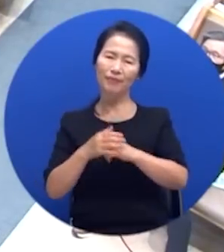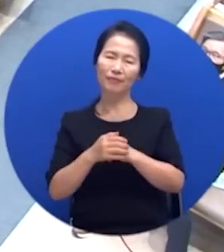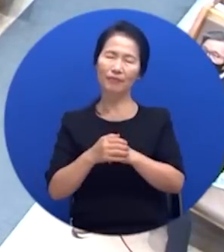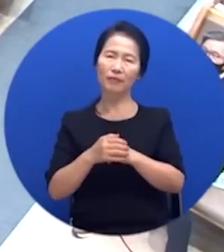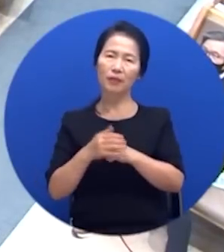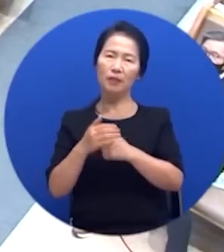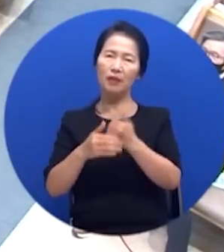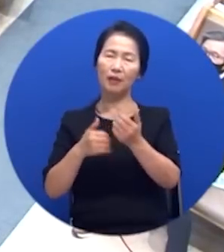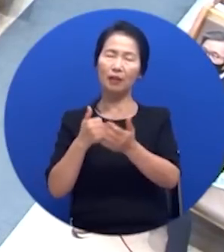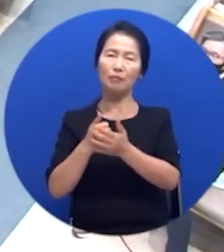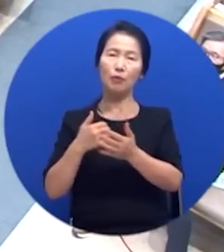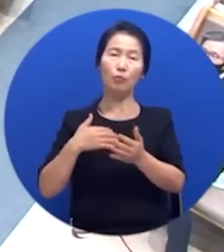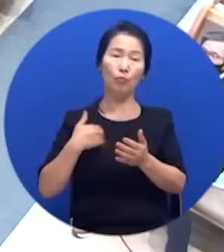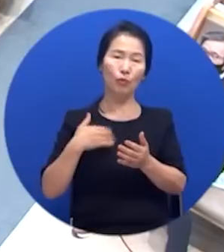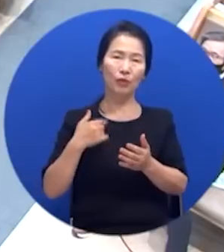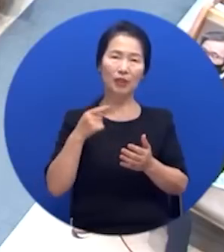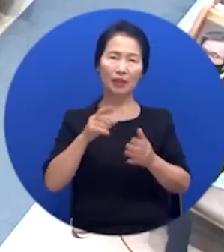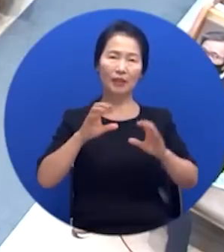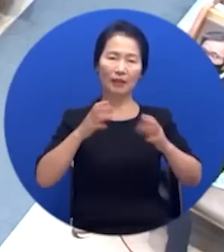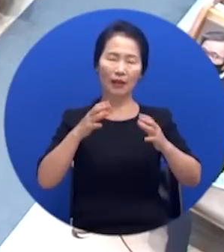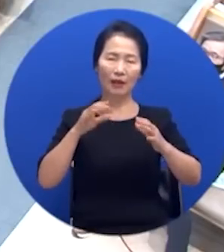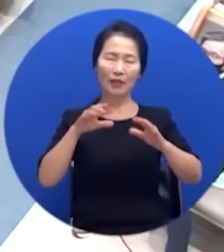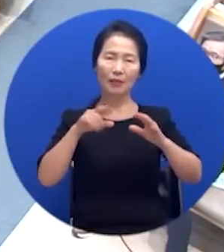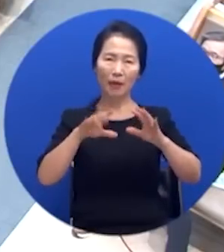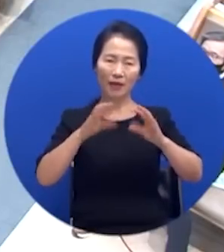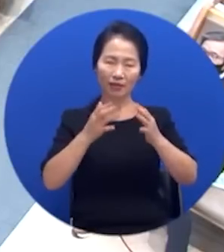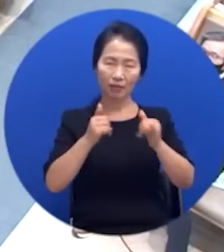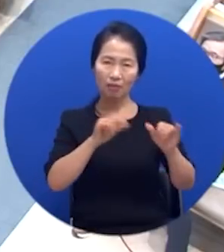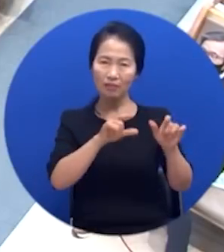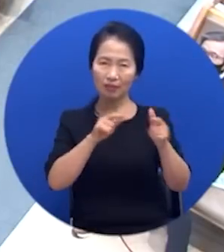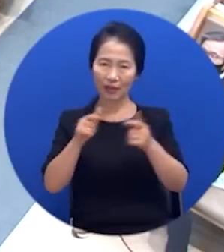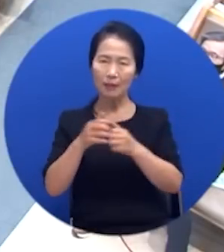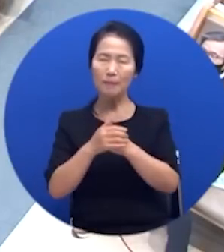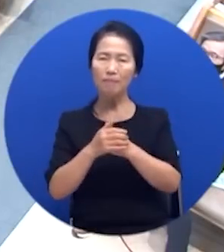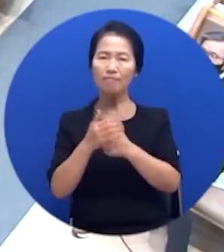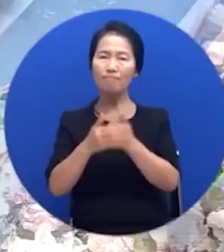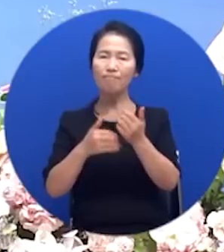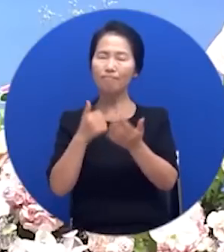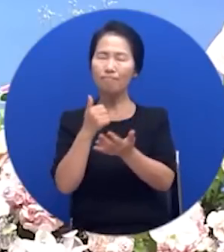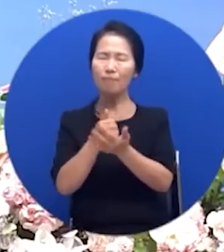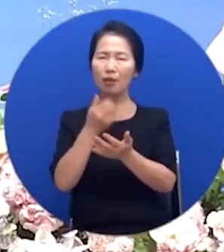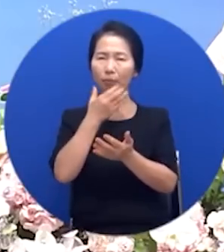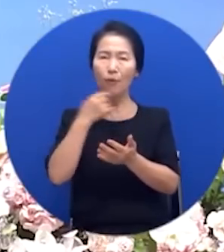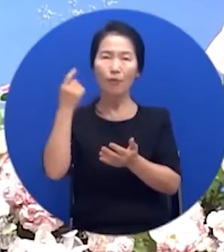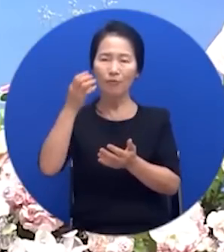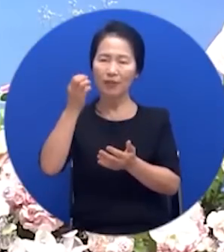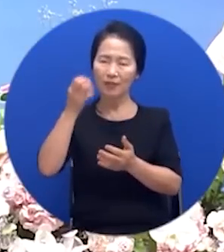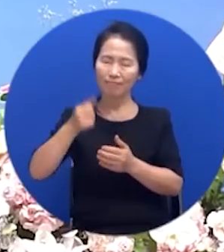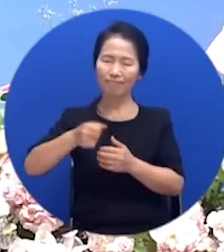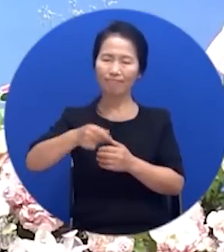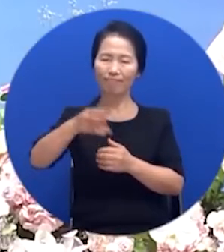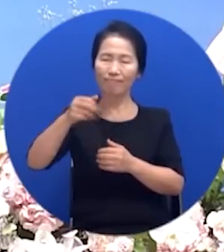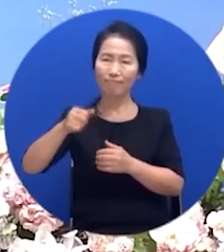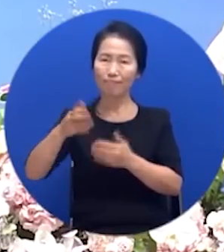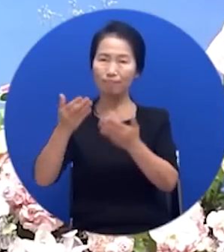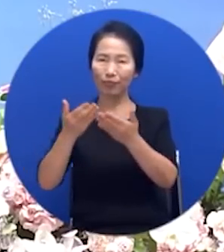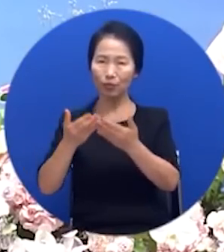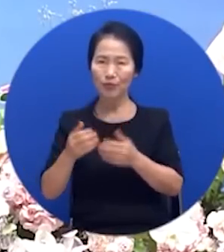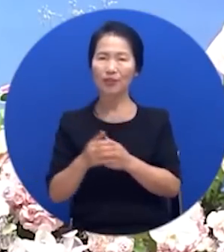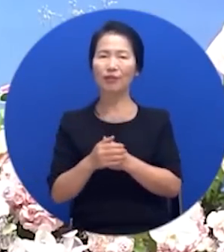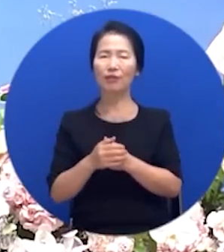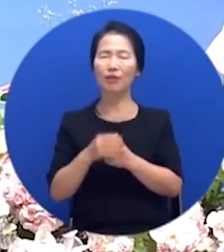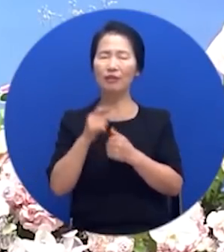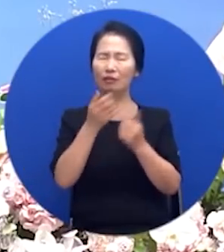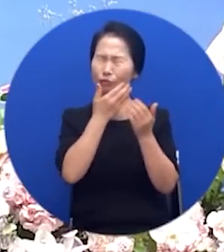하나님을 모르는 이 나라 이 백성들에게 하나님의 복음의 씨를 뿌려주시고 그